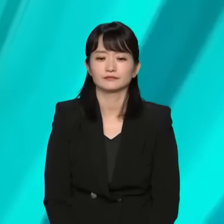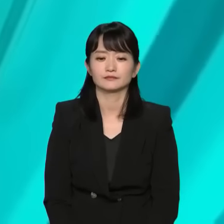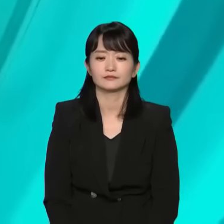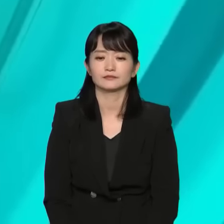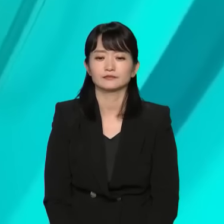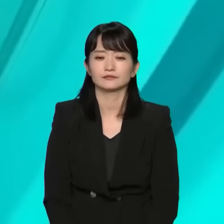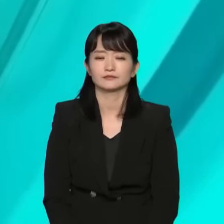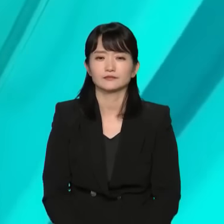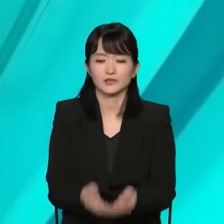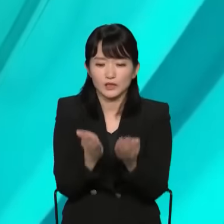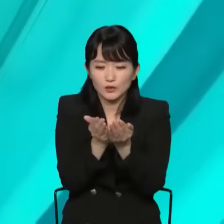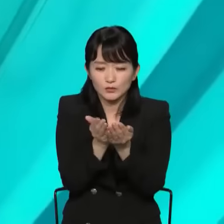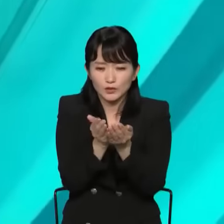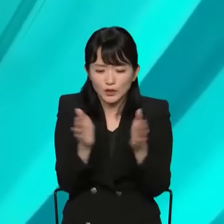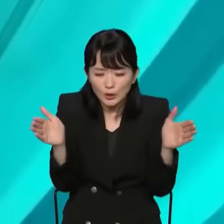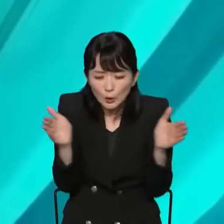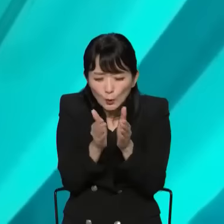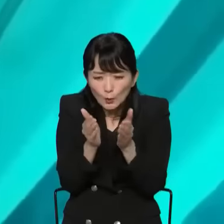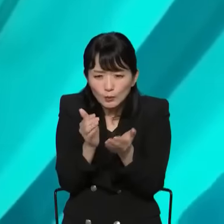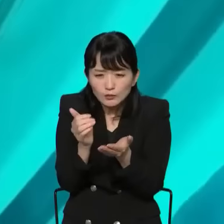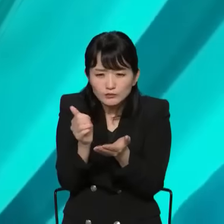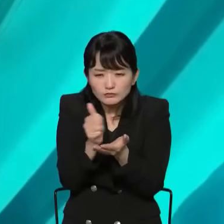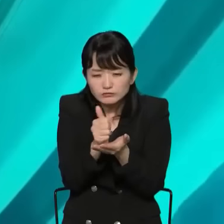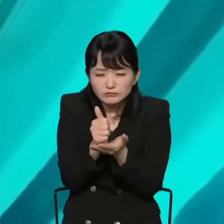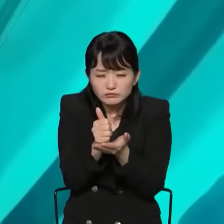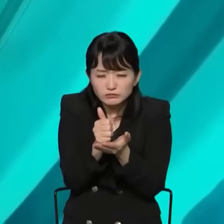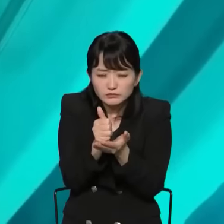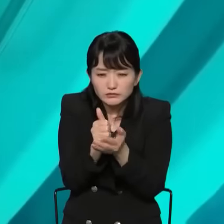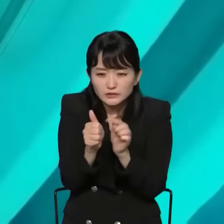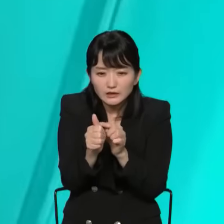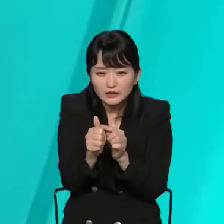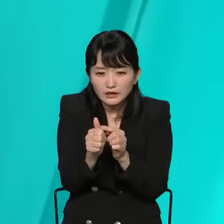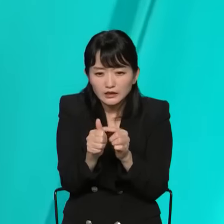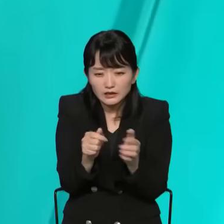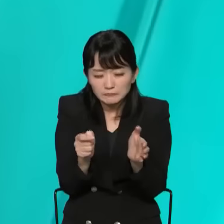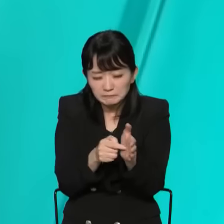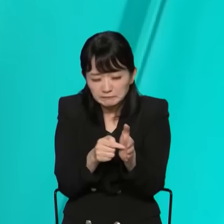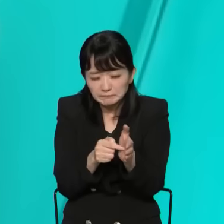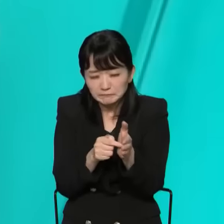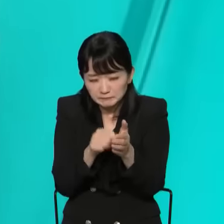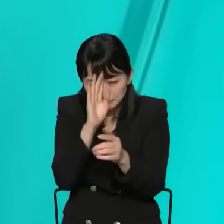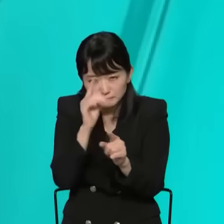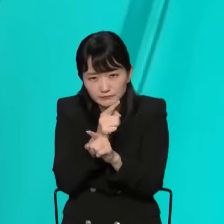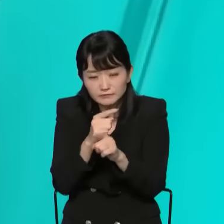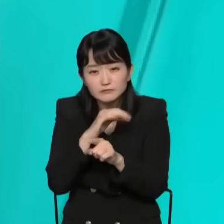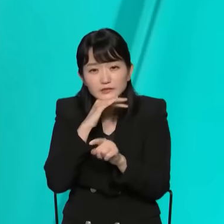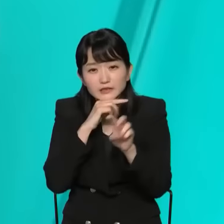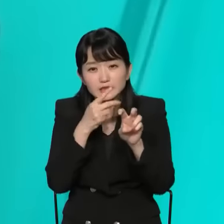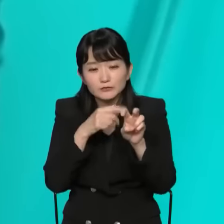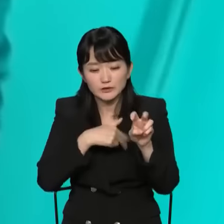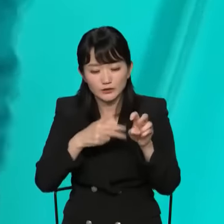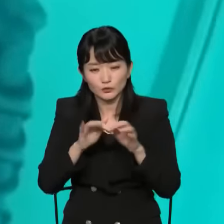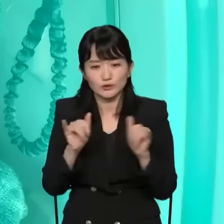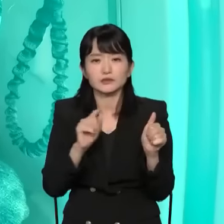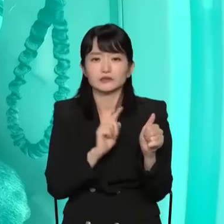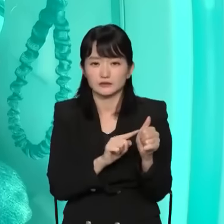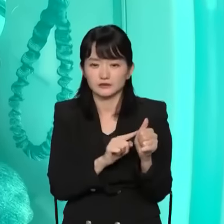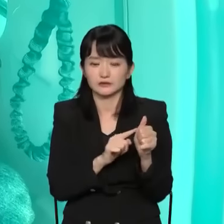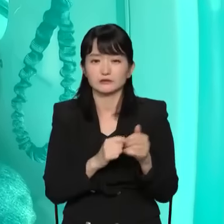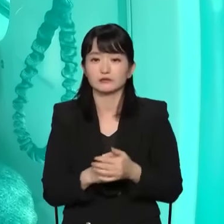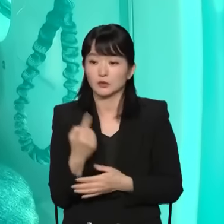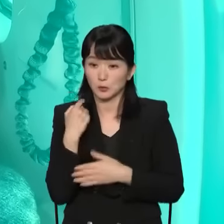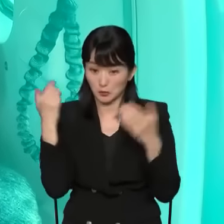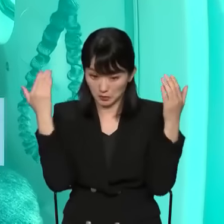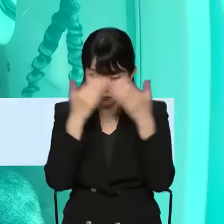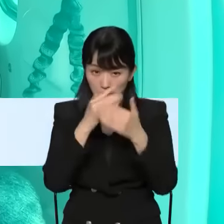흔들리는 좁은 선실. 한 남성이 응급처치를 받고 있습니다. 20대 인도네시아인 선원입니다.